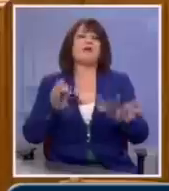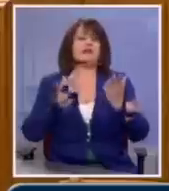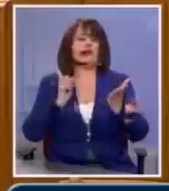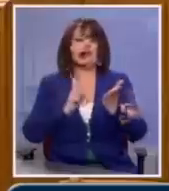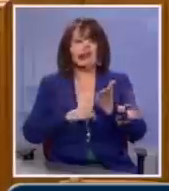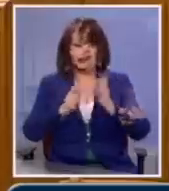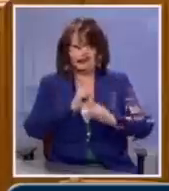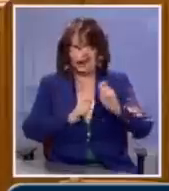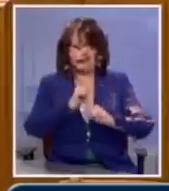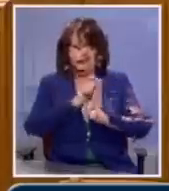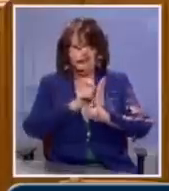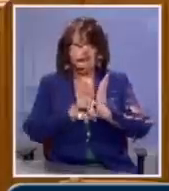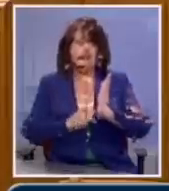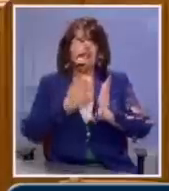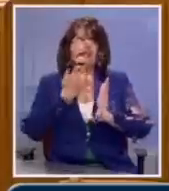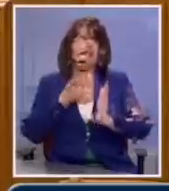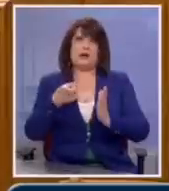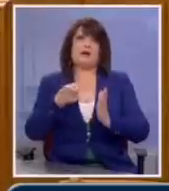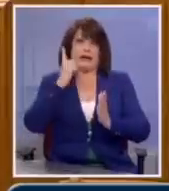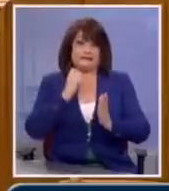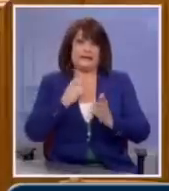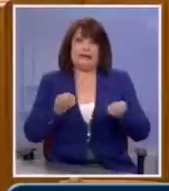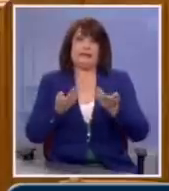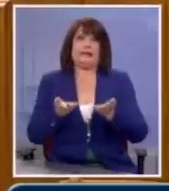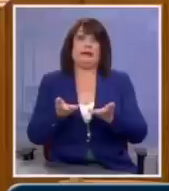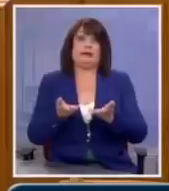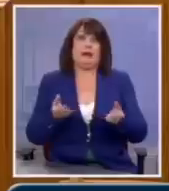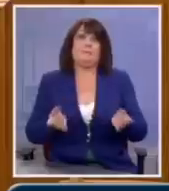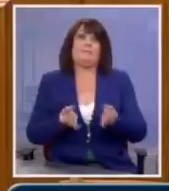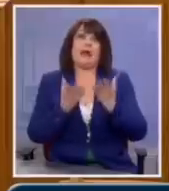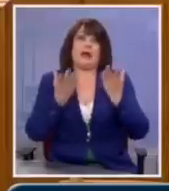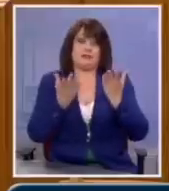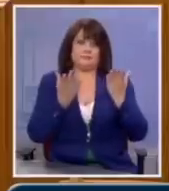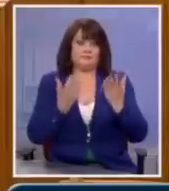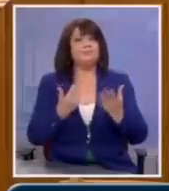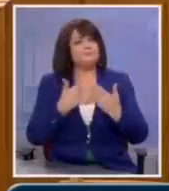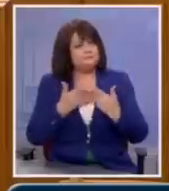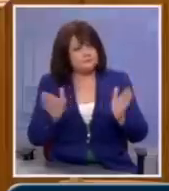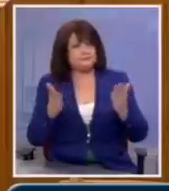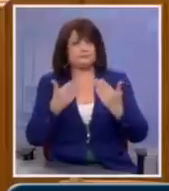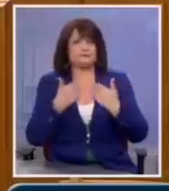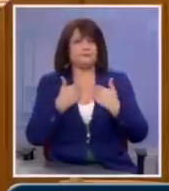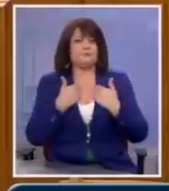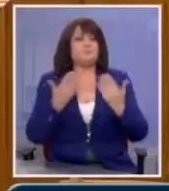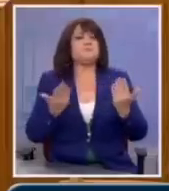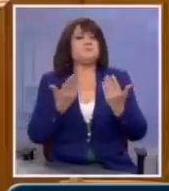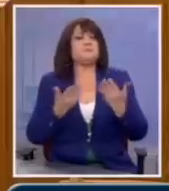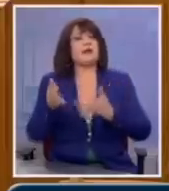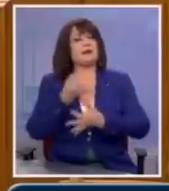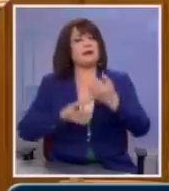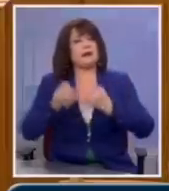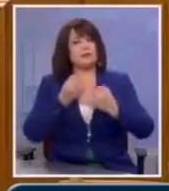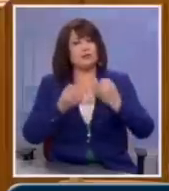δεν μπορεί να τις ελέγξει, αλλά σε κάθε περίπτωση είμαι ανοιχτή, αν μπορείτε να μου